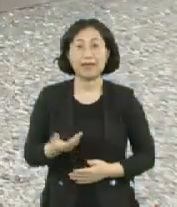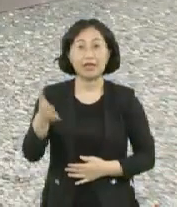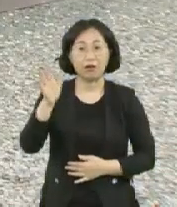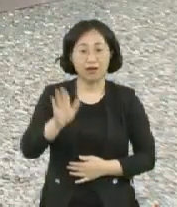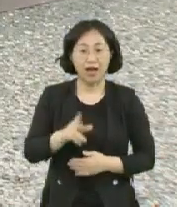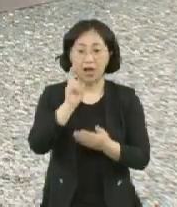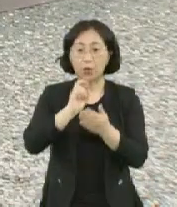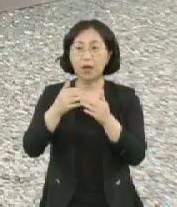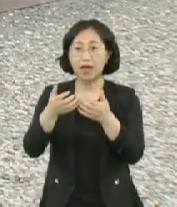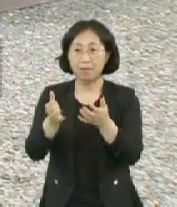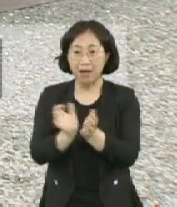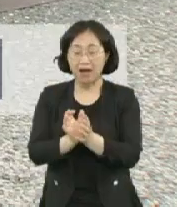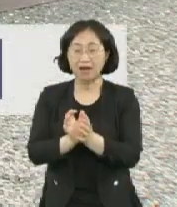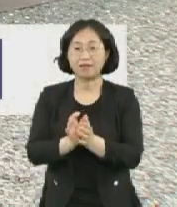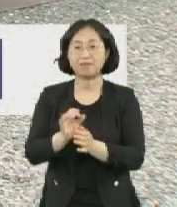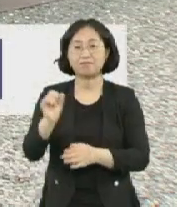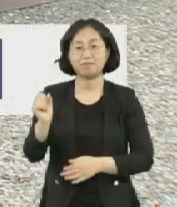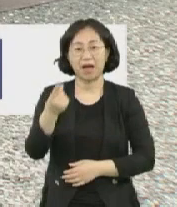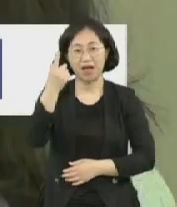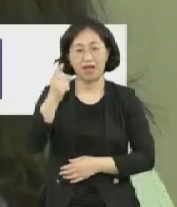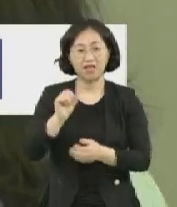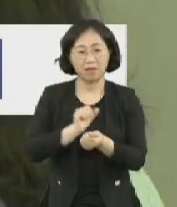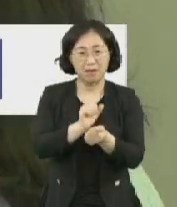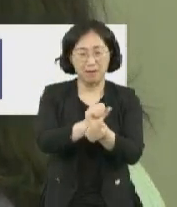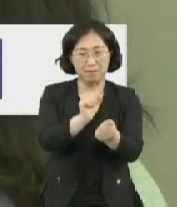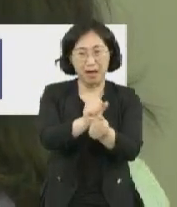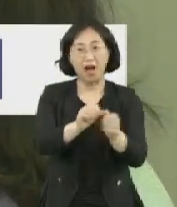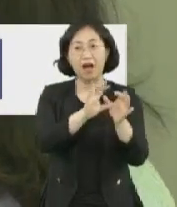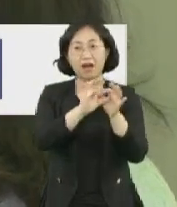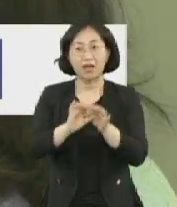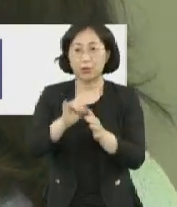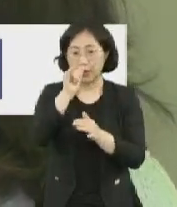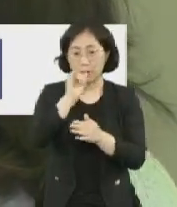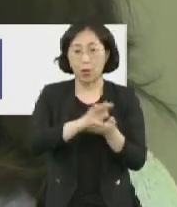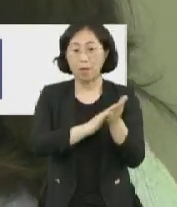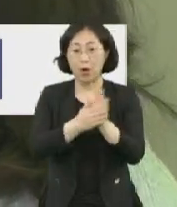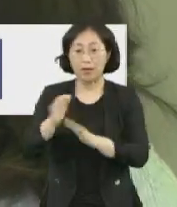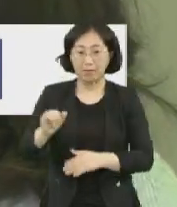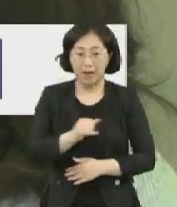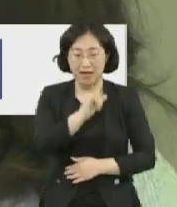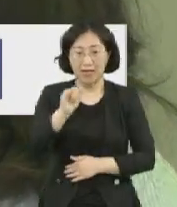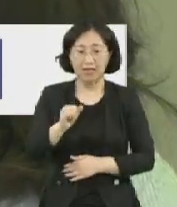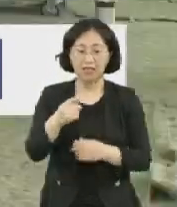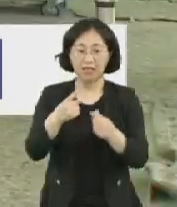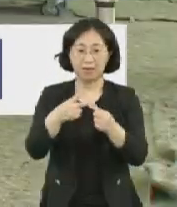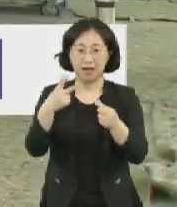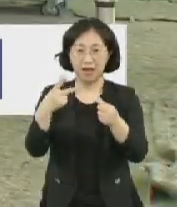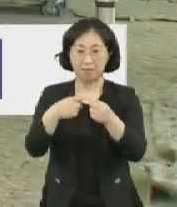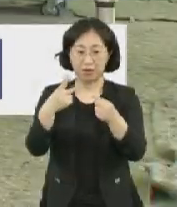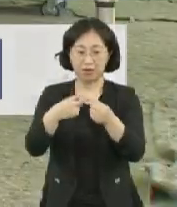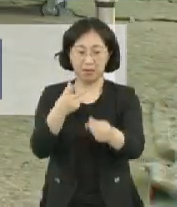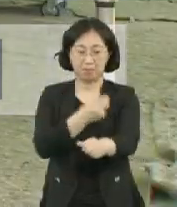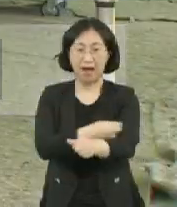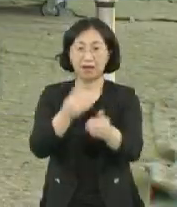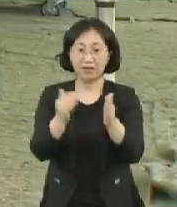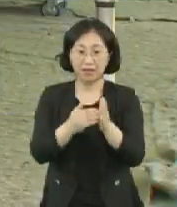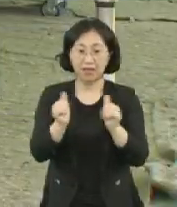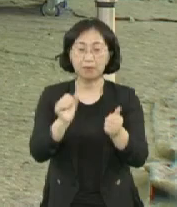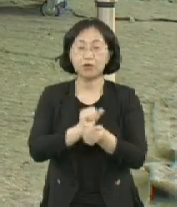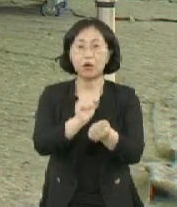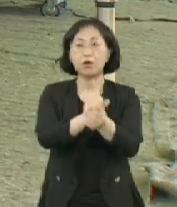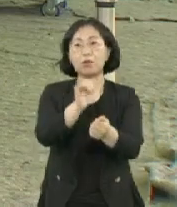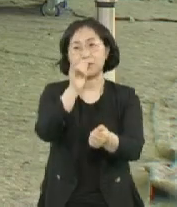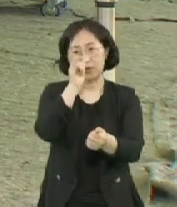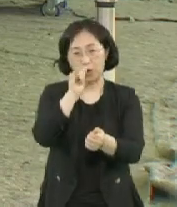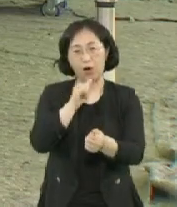그러나 노래방을 매개로 확진자가 늘고 있고 변이 바이러스에 돌파 감염까지 발생하면서 안심할 수만은